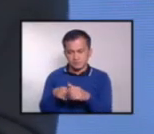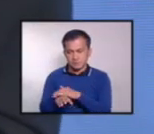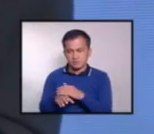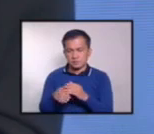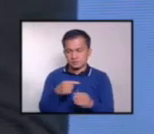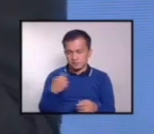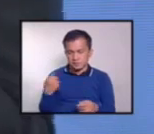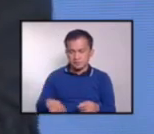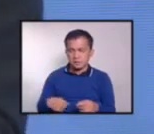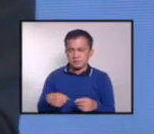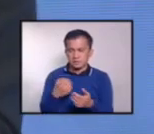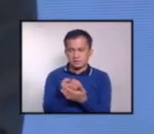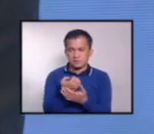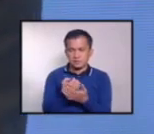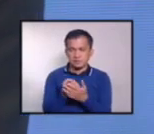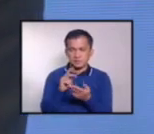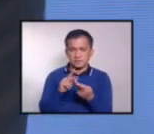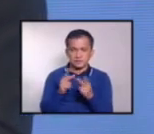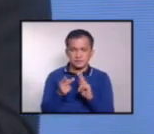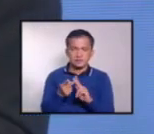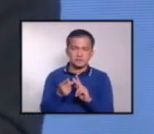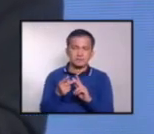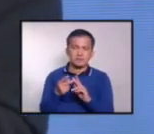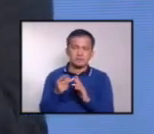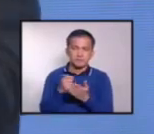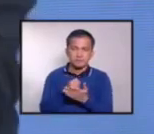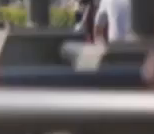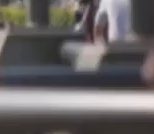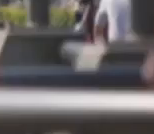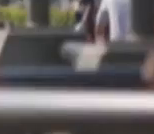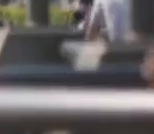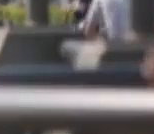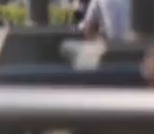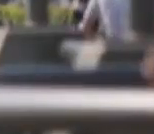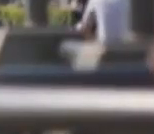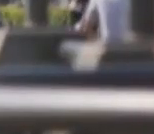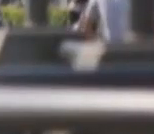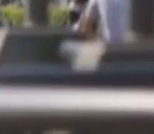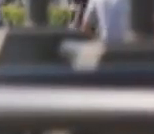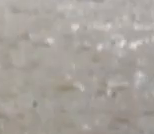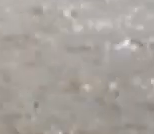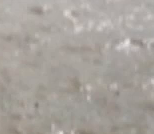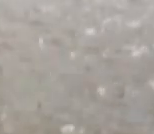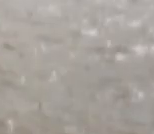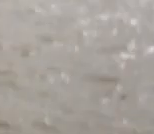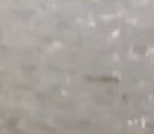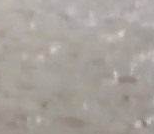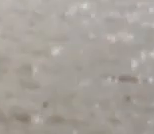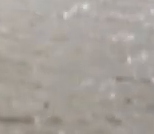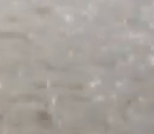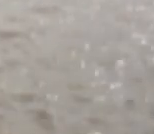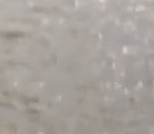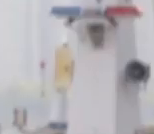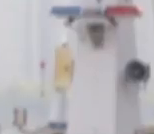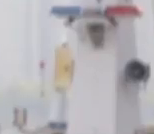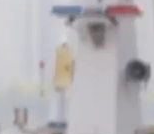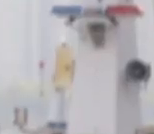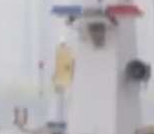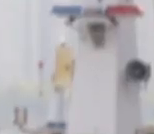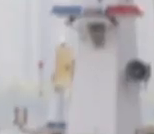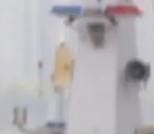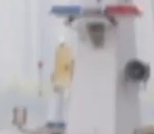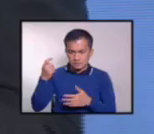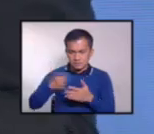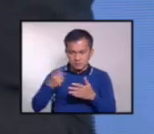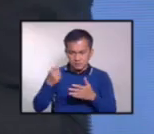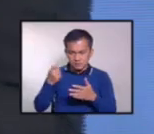yung tinatawag na economic partnership lang. Na pupunta sila dito, magbi-business sila dito, magbabayad ng mga